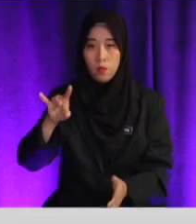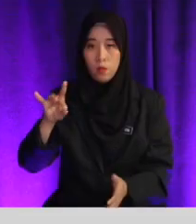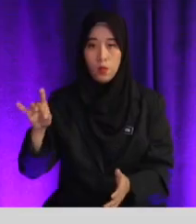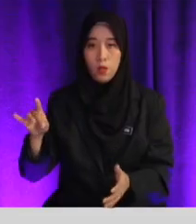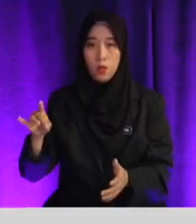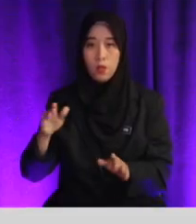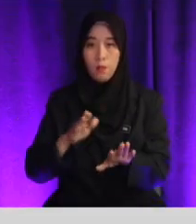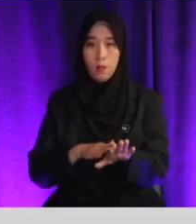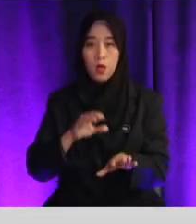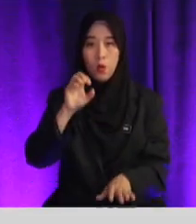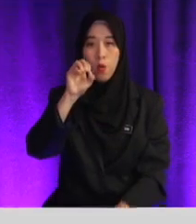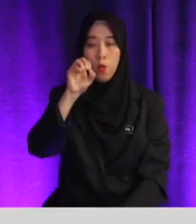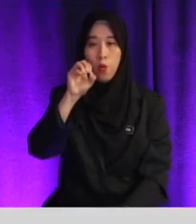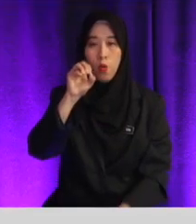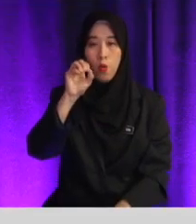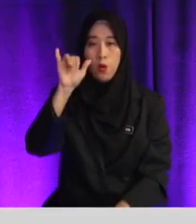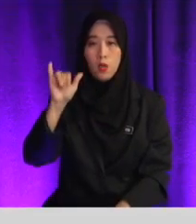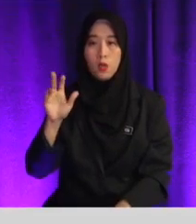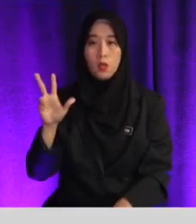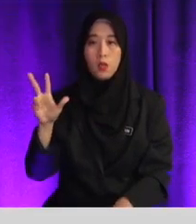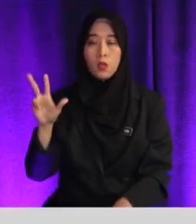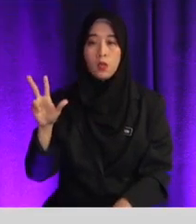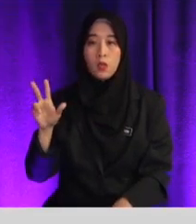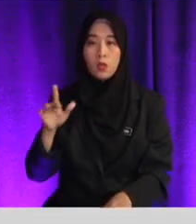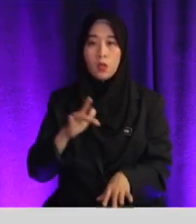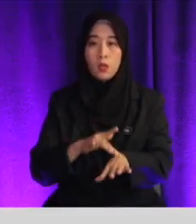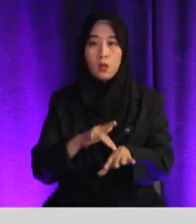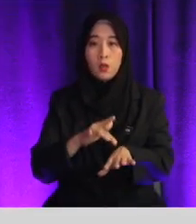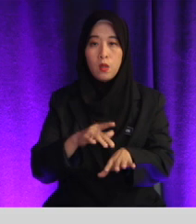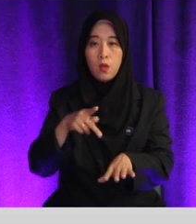ohm. Okey. Yang ketiga, sentuhkan prop